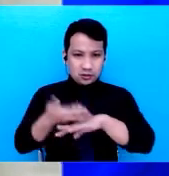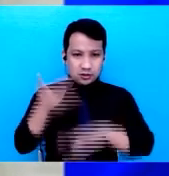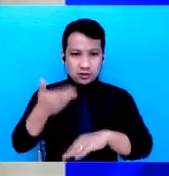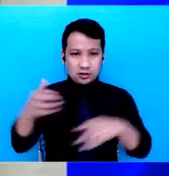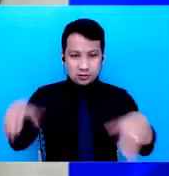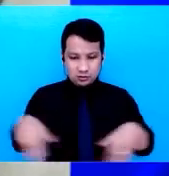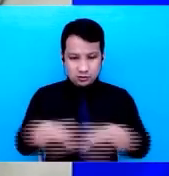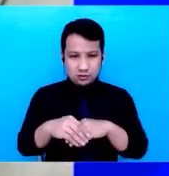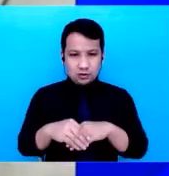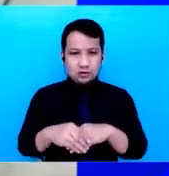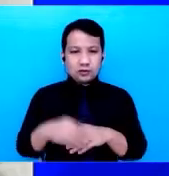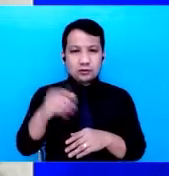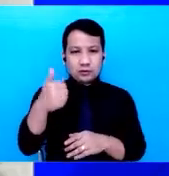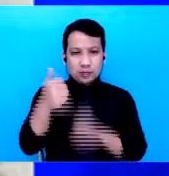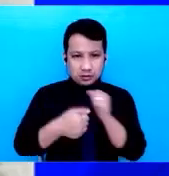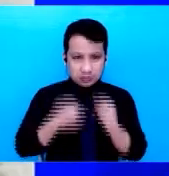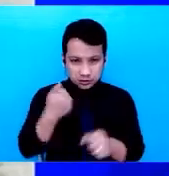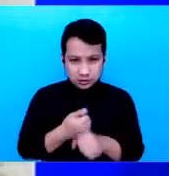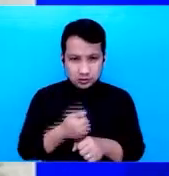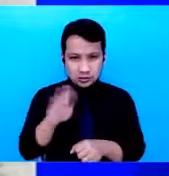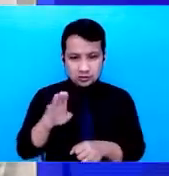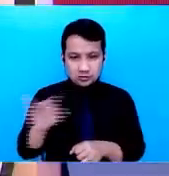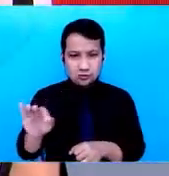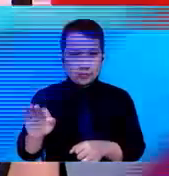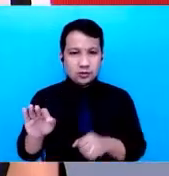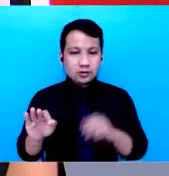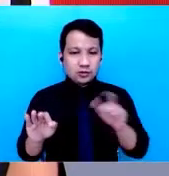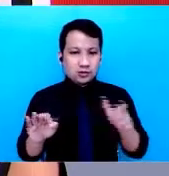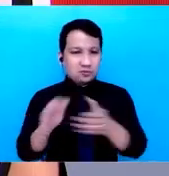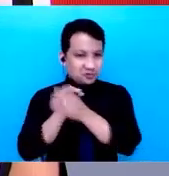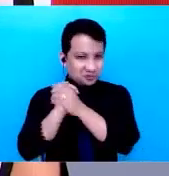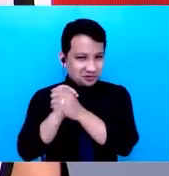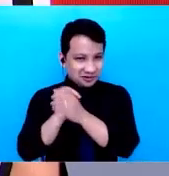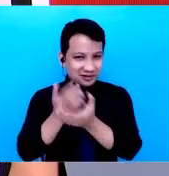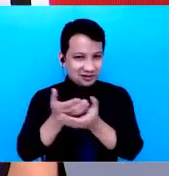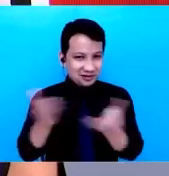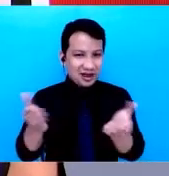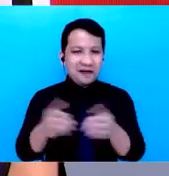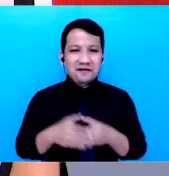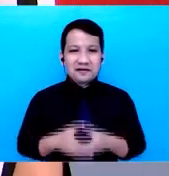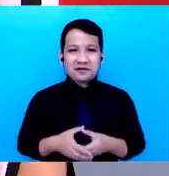ang 10 taong relasyon. Congratulations po sa ating mga